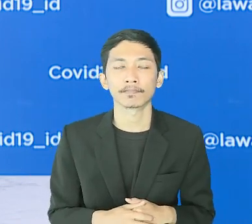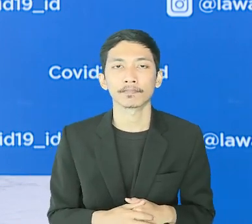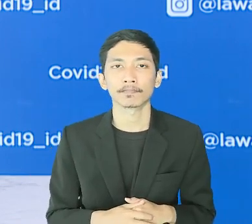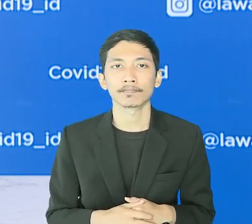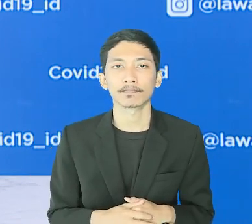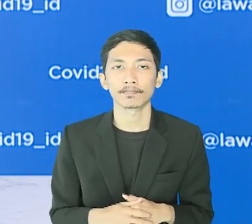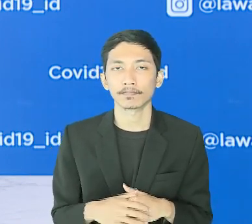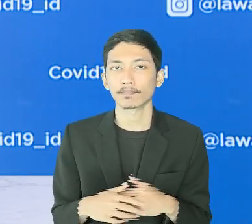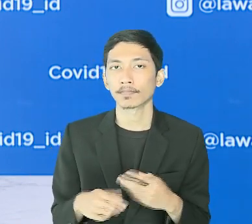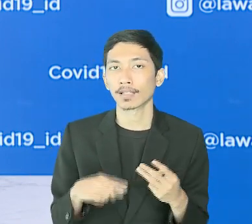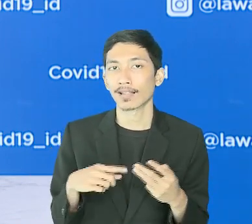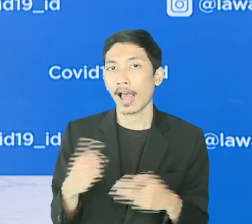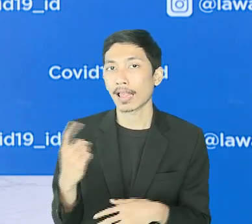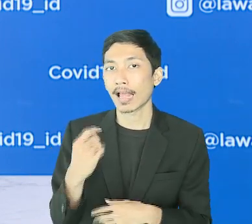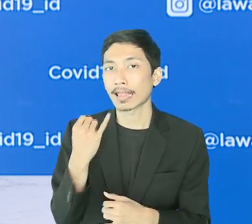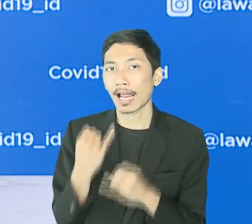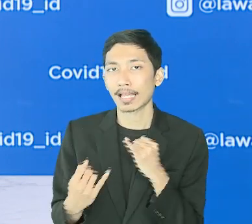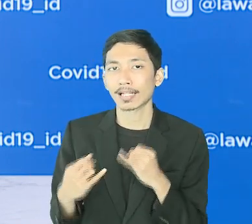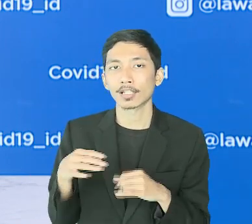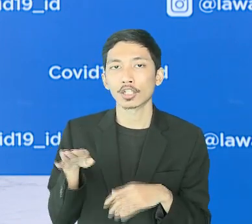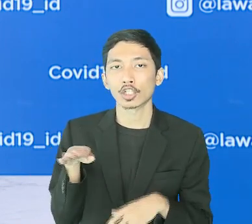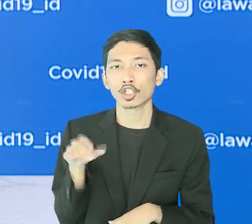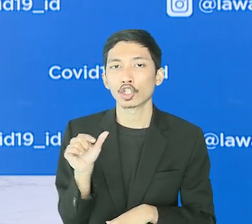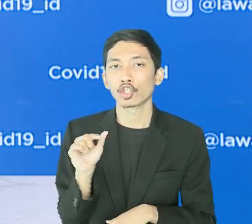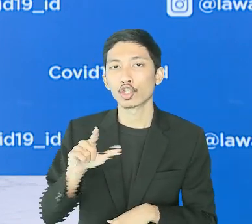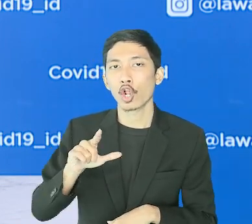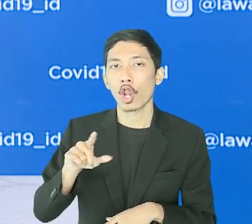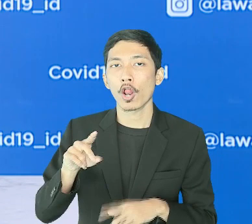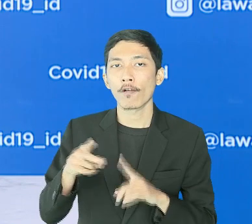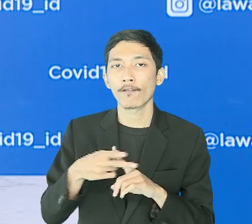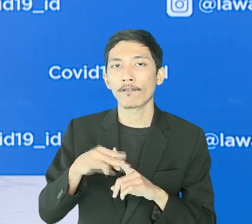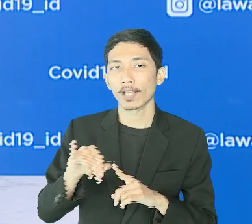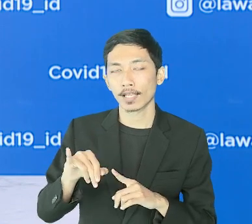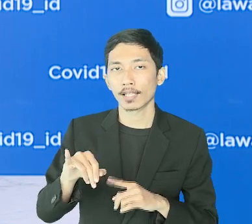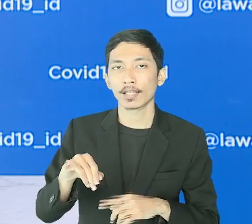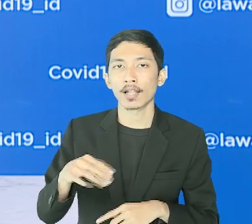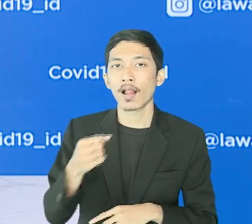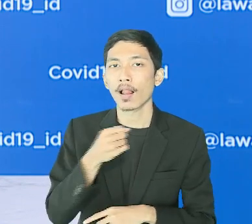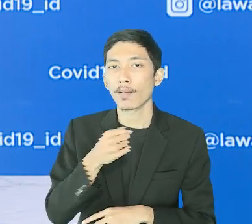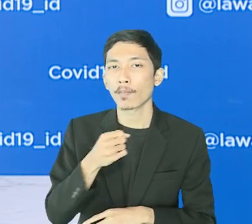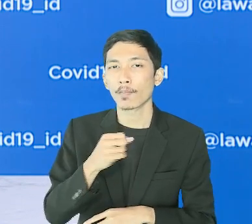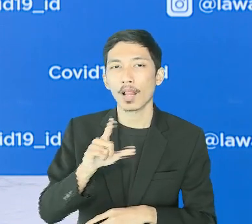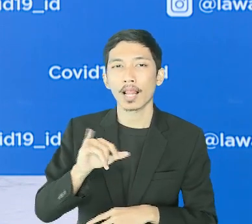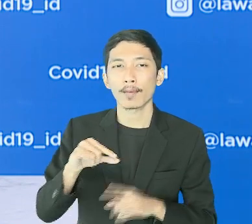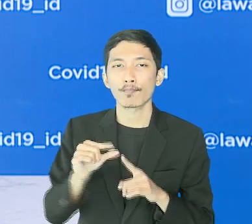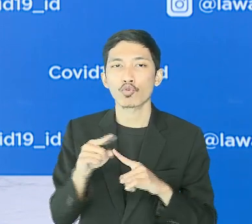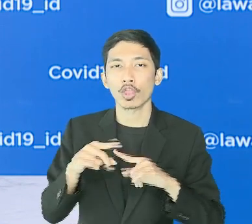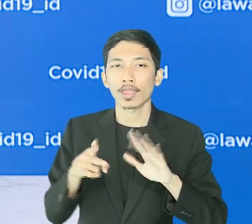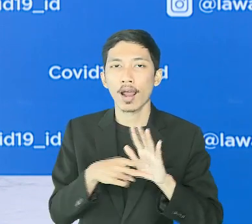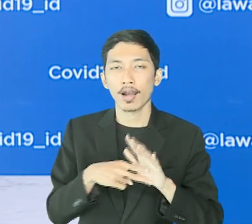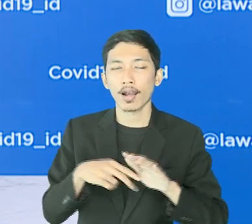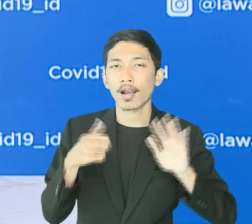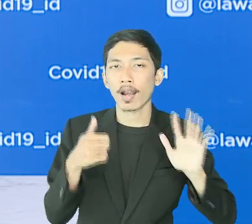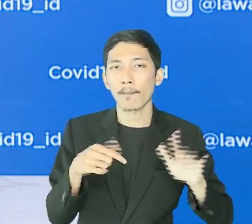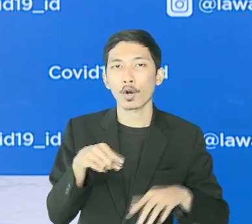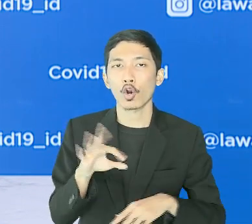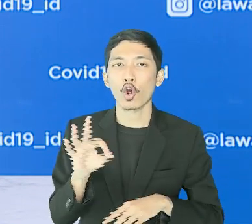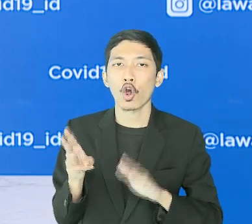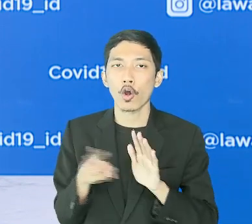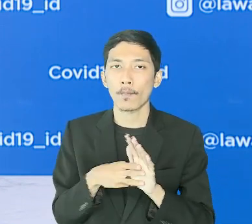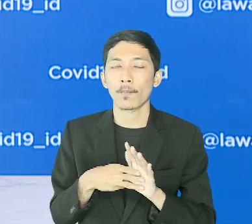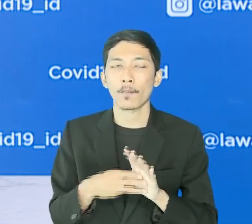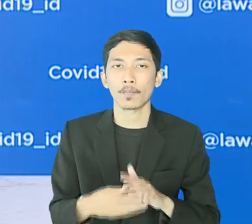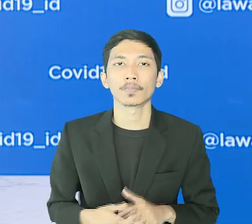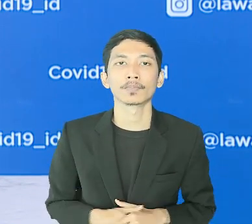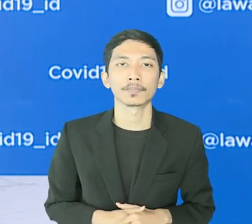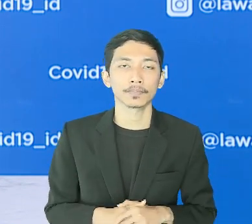Zubi LKBN Antara, Firna Antara, fitriliputan6.com, dan titinmerdeka.com. Terjadi kenaikan